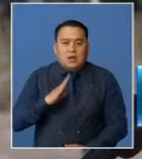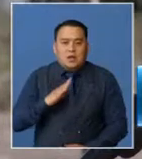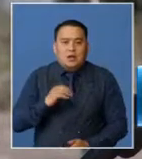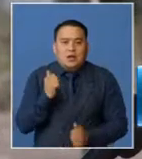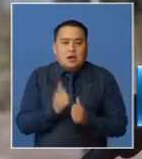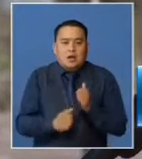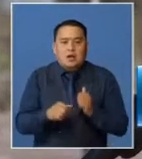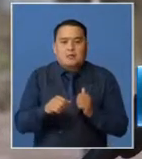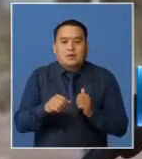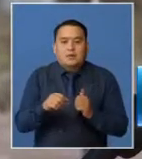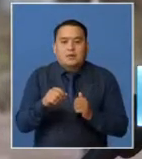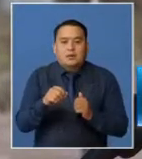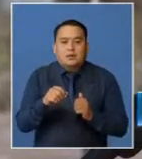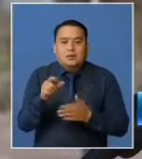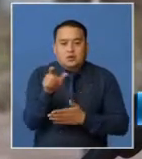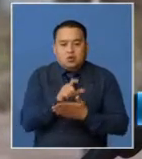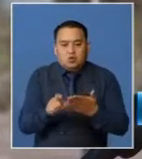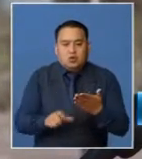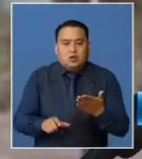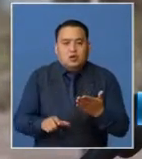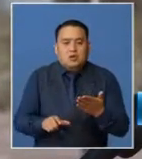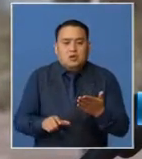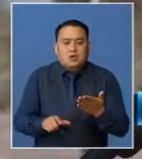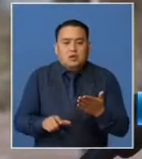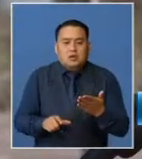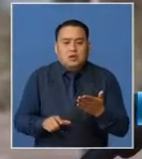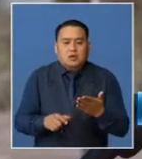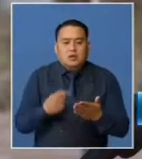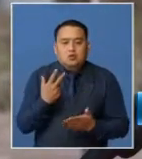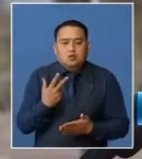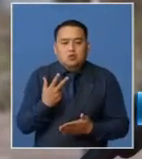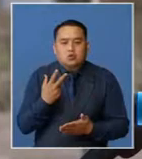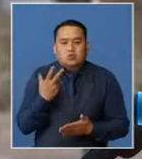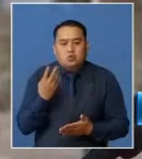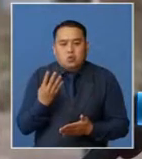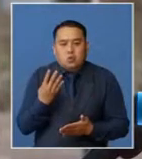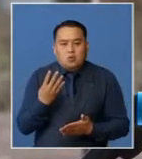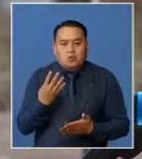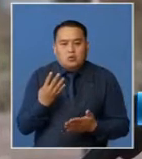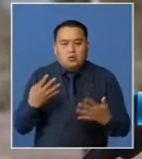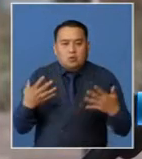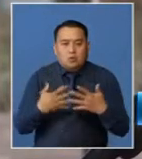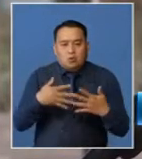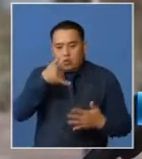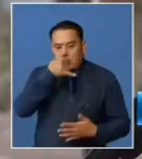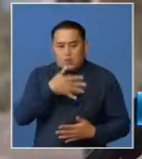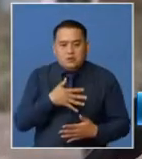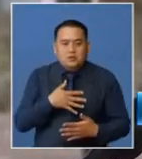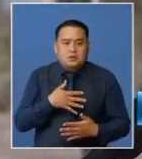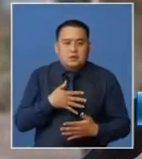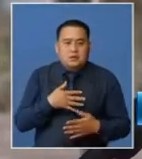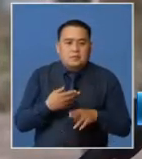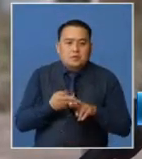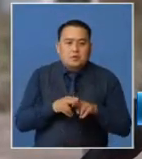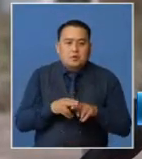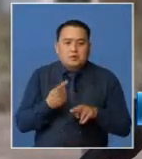куплеті дейді ғой енді ауыз өлеңдері. Үш ауыз, төрт ауыз өлең бір ұйқаспен келеді. Бір ұйқаспенен, сосын